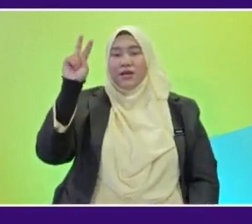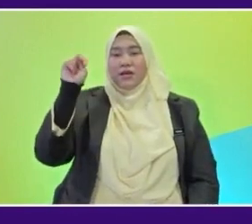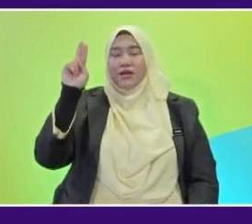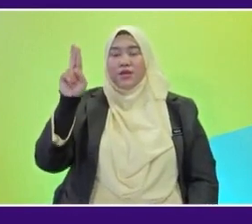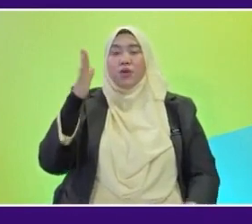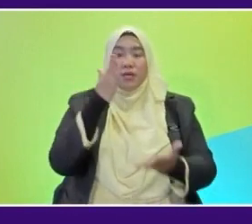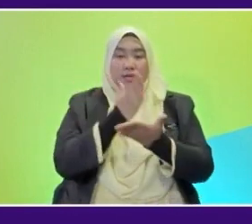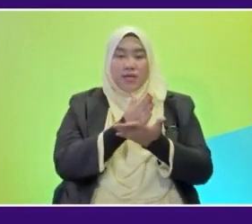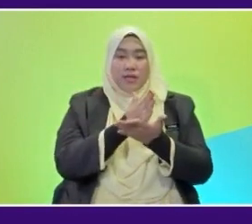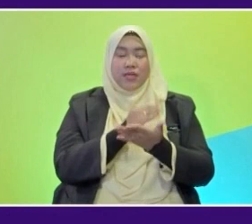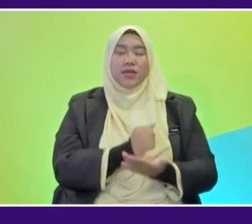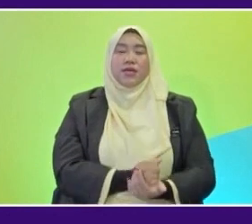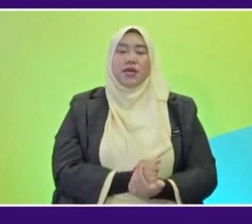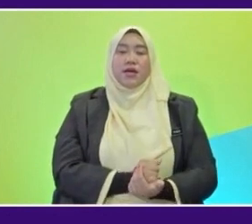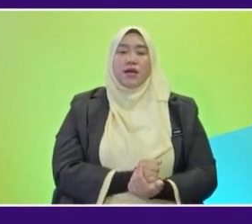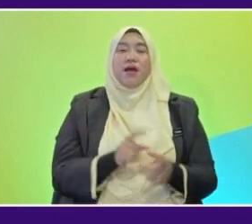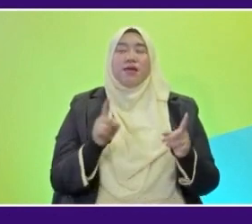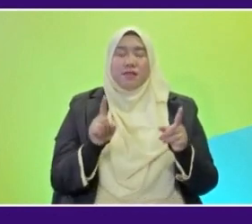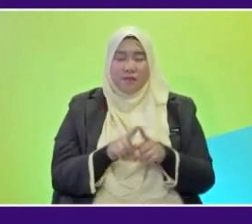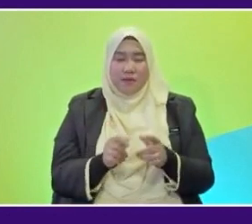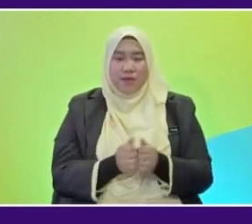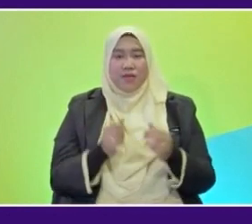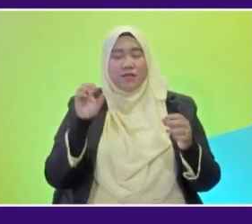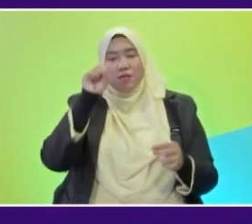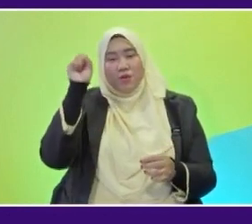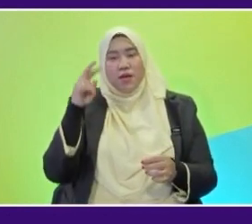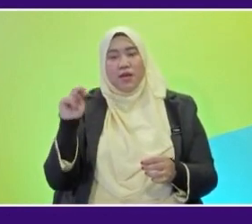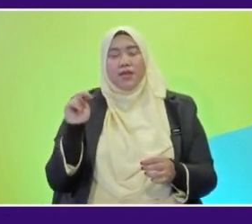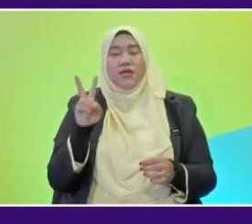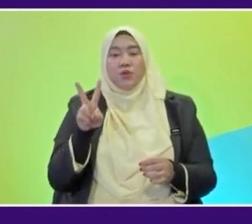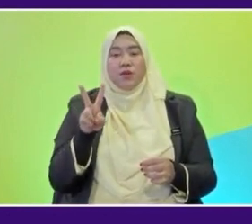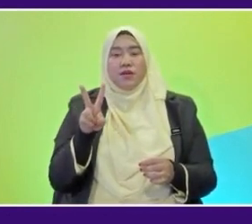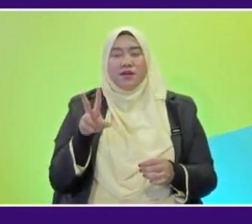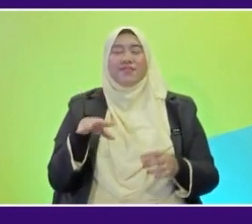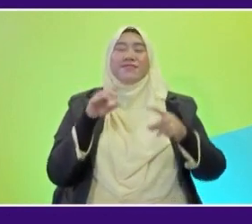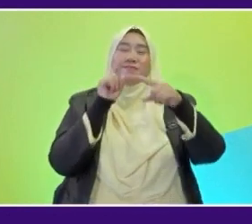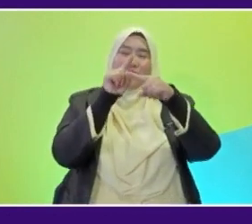dengan soal yang kedua tadi jadi operasi yang kita gunakan